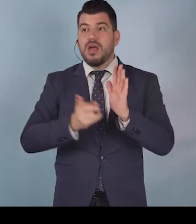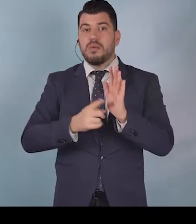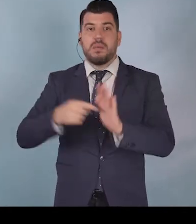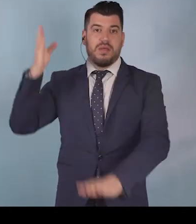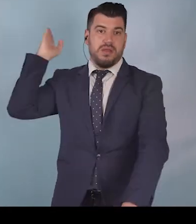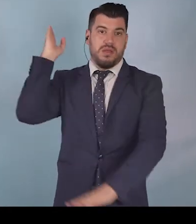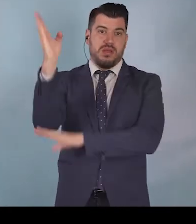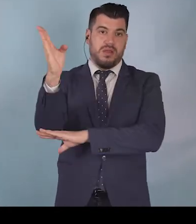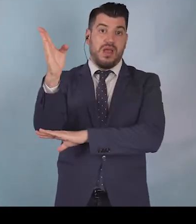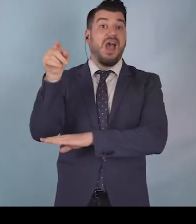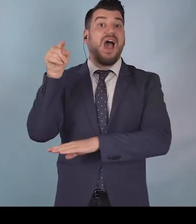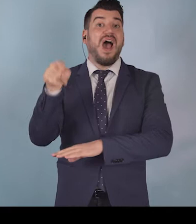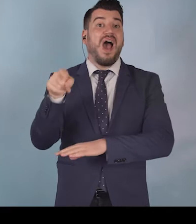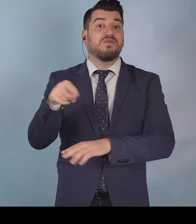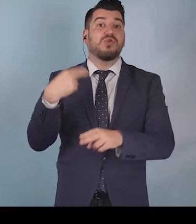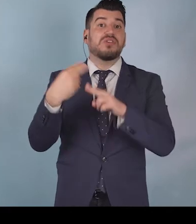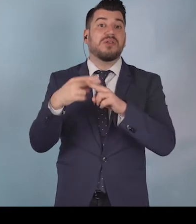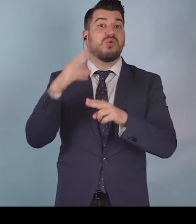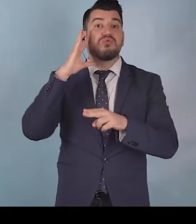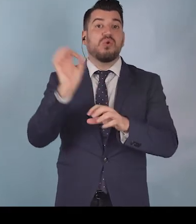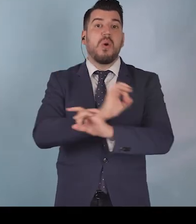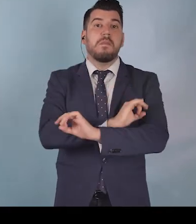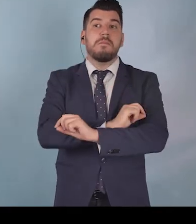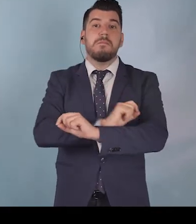αυτό είναι κάτι το οποίο το θέλουμε και θέλουμε να το δείξουμε.